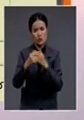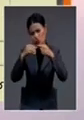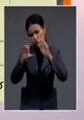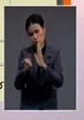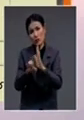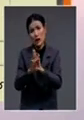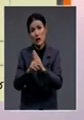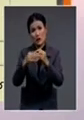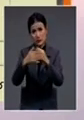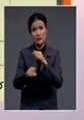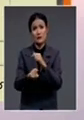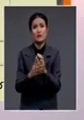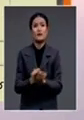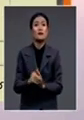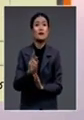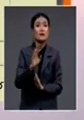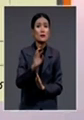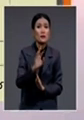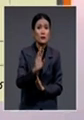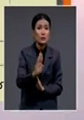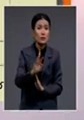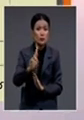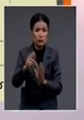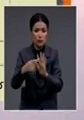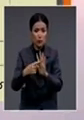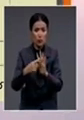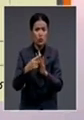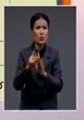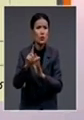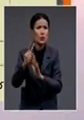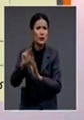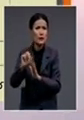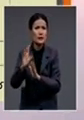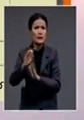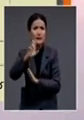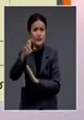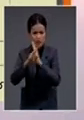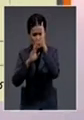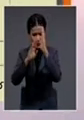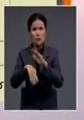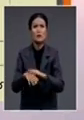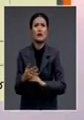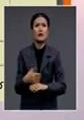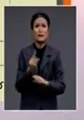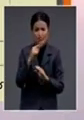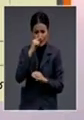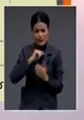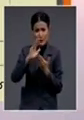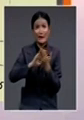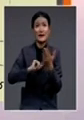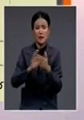ดับที่46แต่ว่าจะให้เราไปอยู่ที่ฟินแลนด์เนี่ยยังไงอันดับที่46ก็มีความสุขมาก